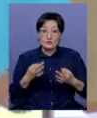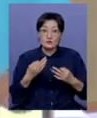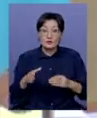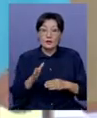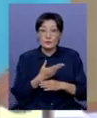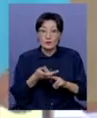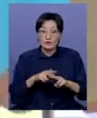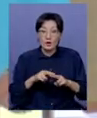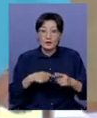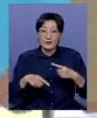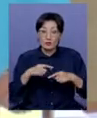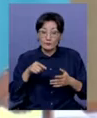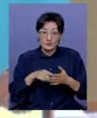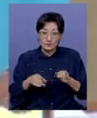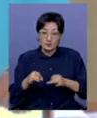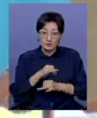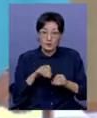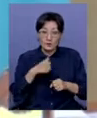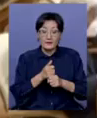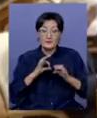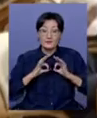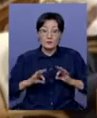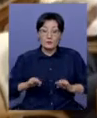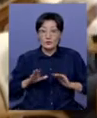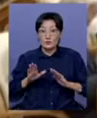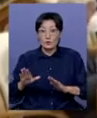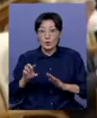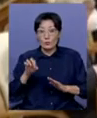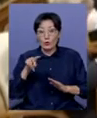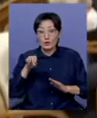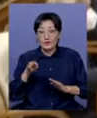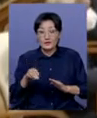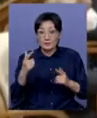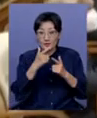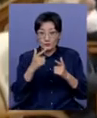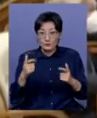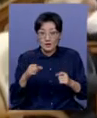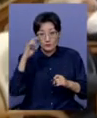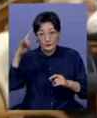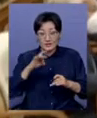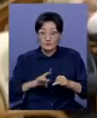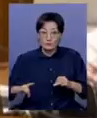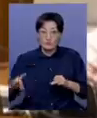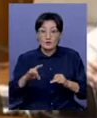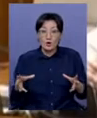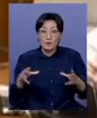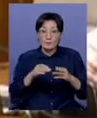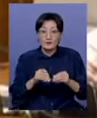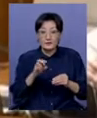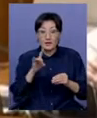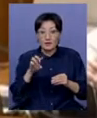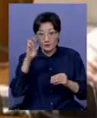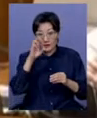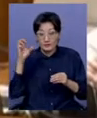қайтару мәселесі қарастырылуда. Бұл туралы бас прокурордың орынбасары Болат Дембаев мәлімдеді. Қазақстан Республикасы мен Біріккен Араб